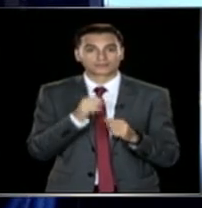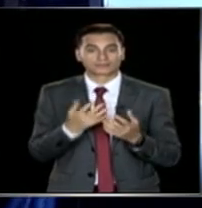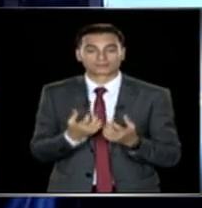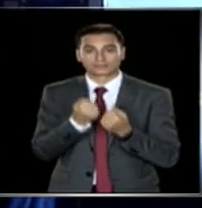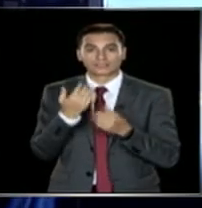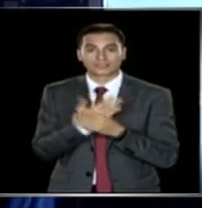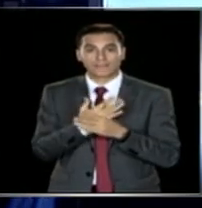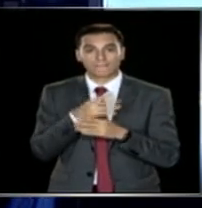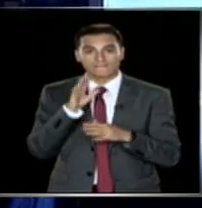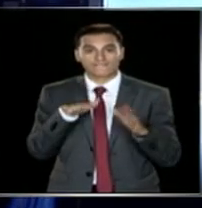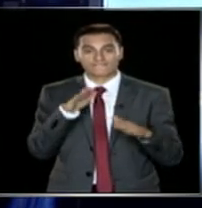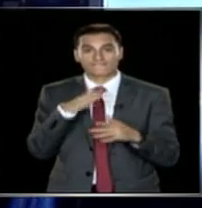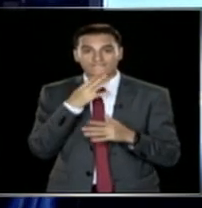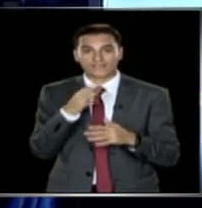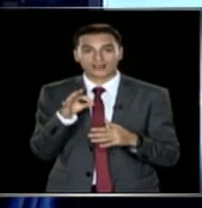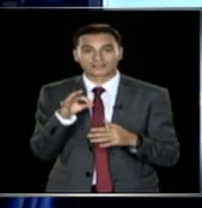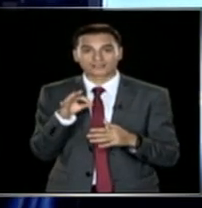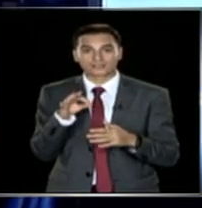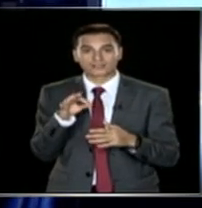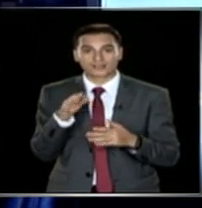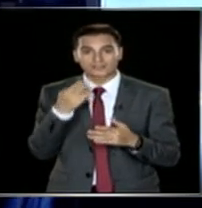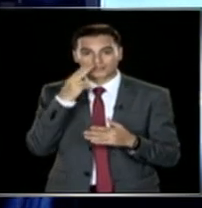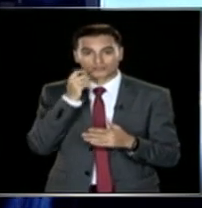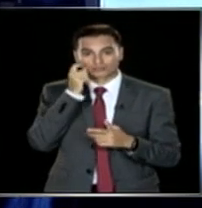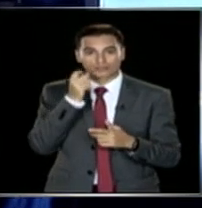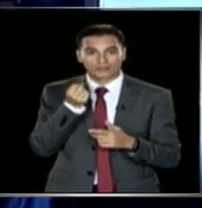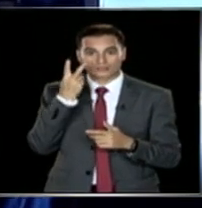أثناء وجوده في فرنسا. ثانيتين.